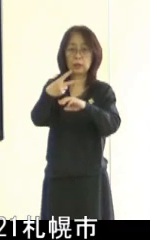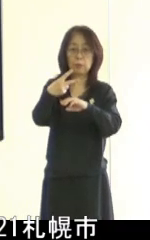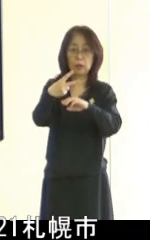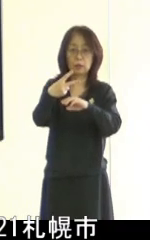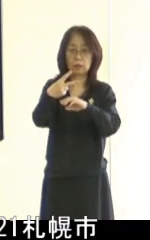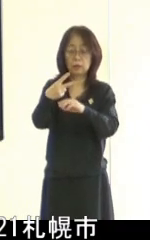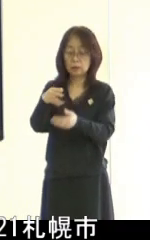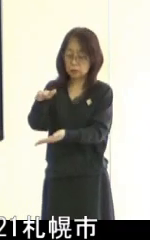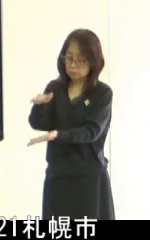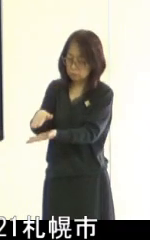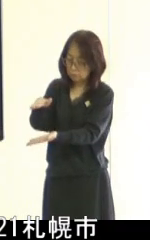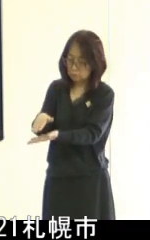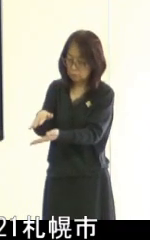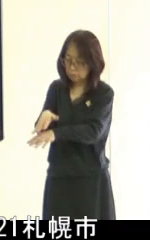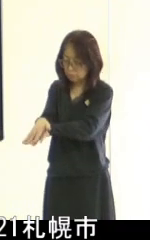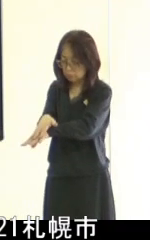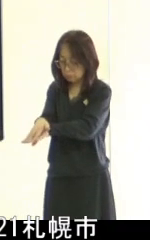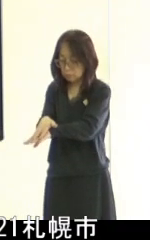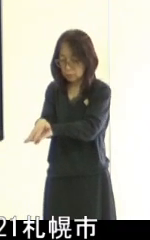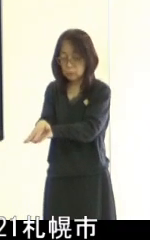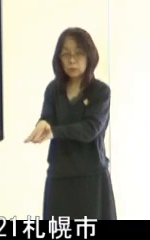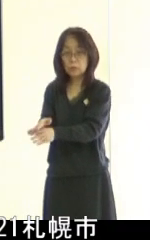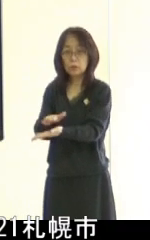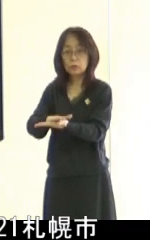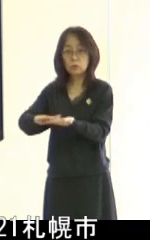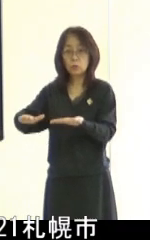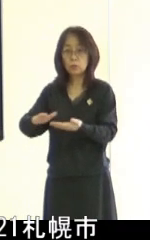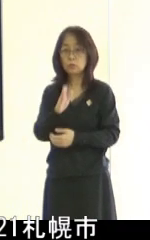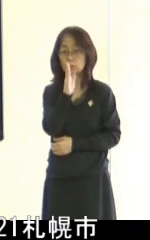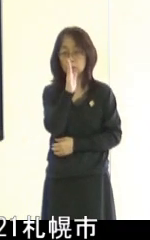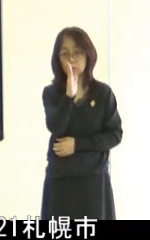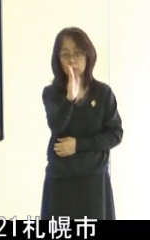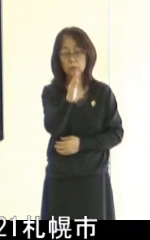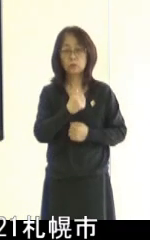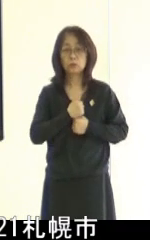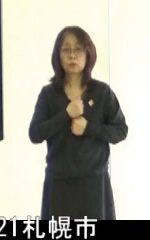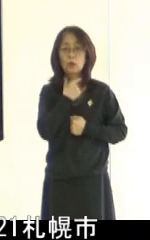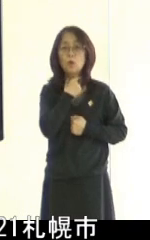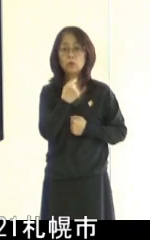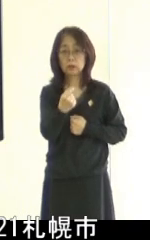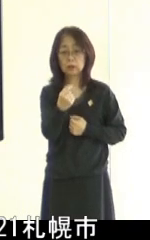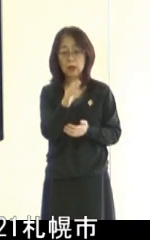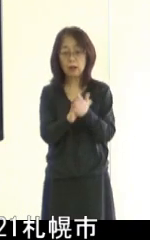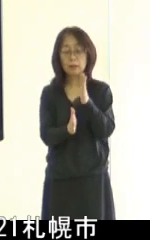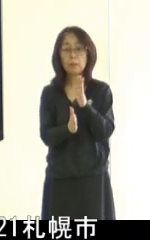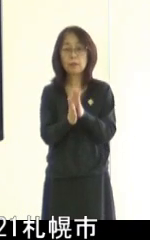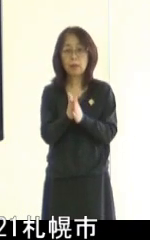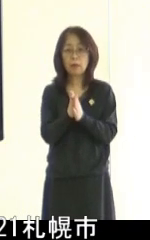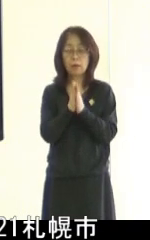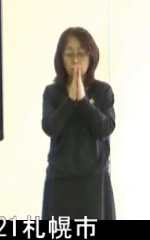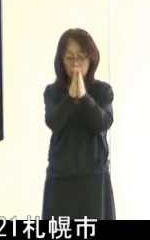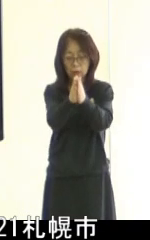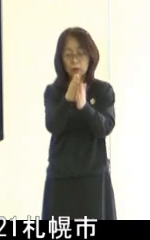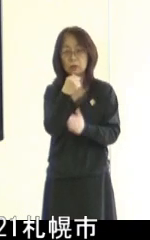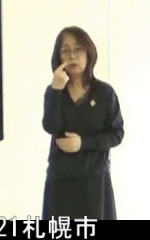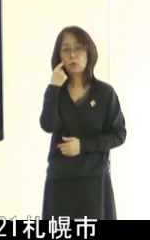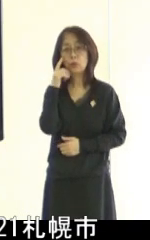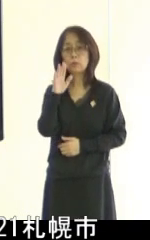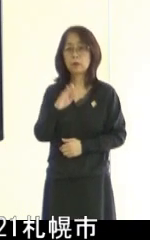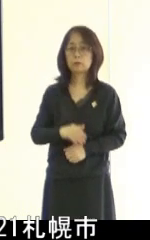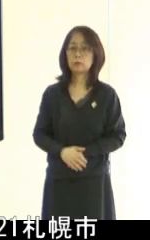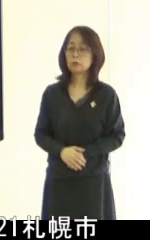いうことに注意をしていただきたいとまぁこのことを改めてお願いをしたいというふうに思います